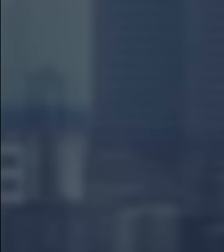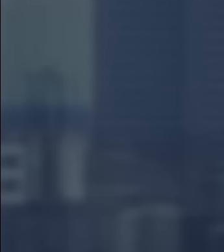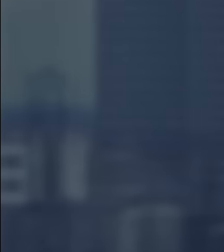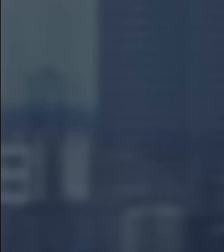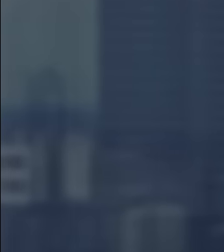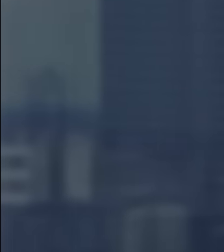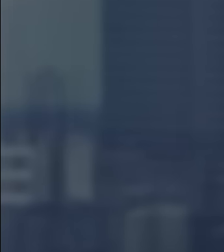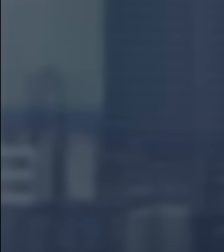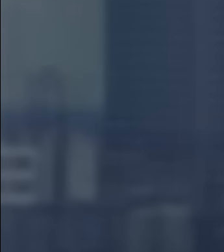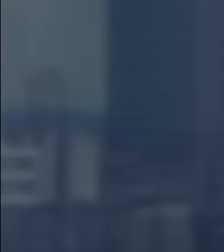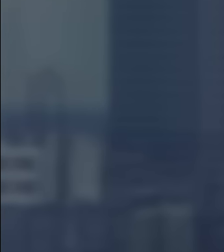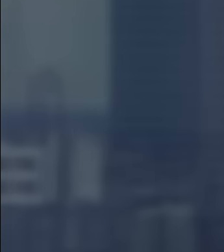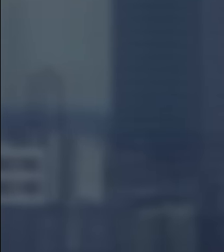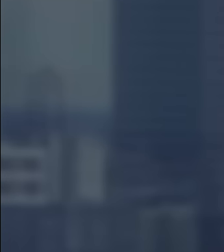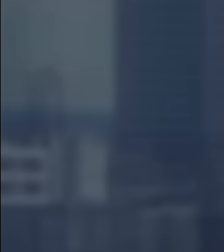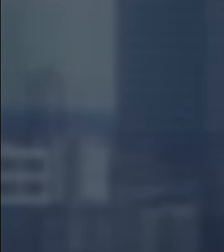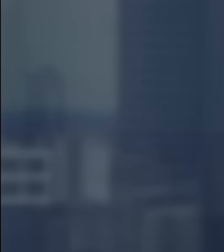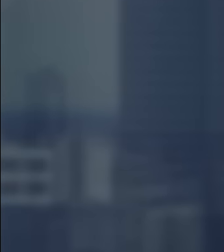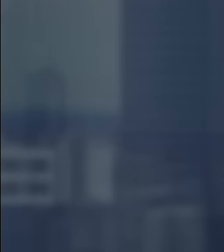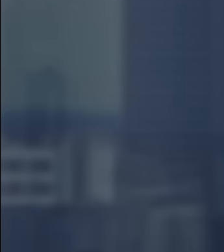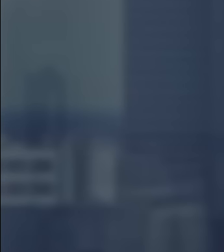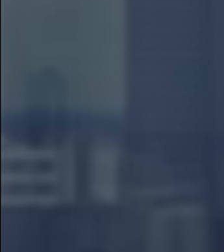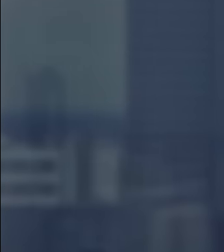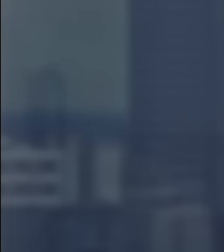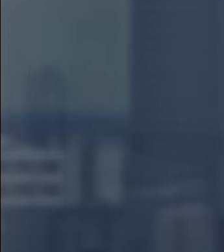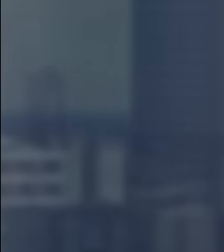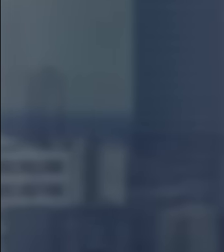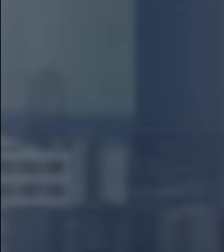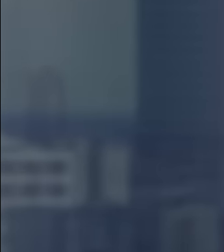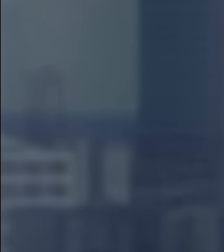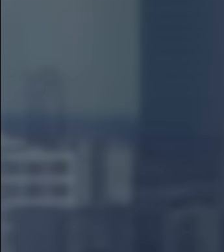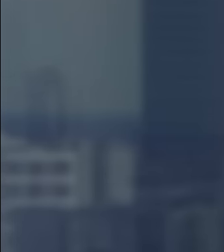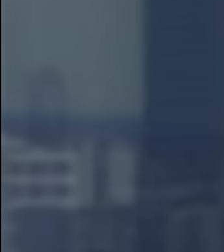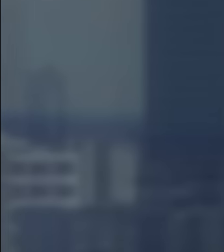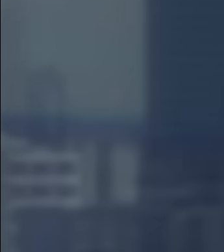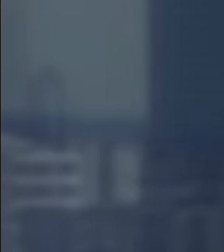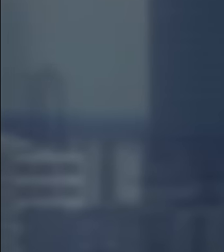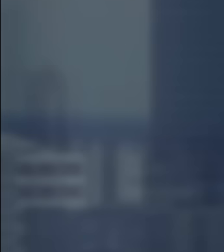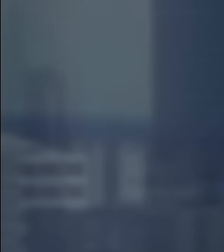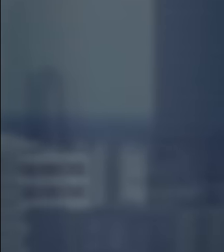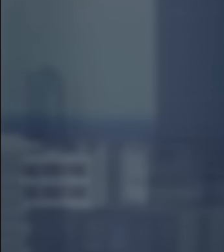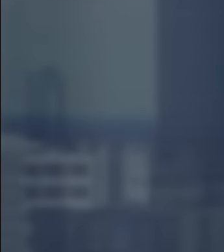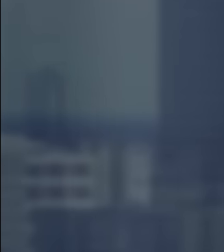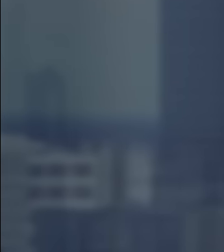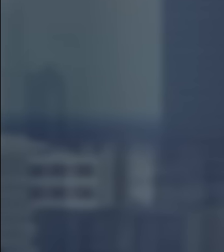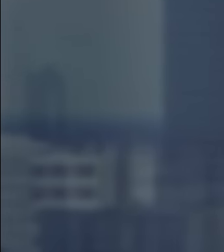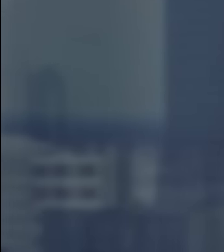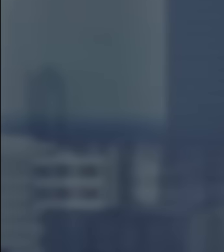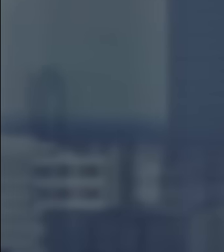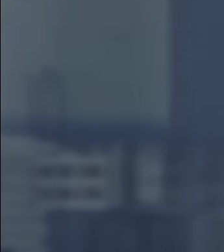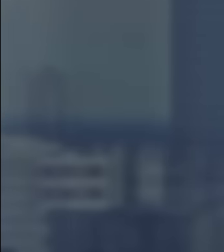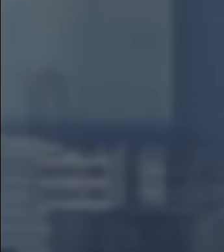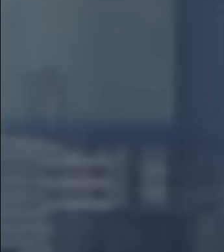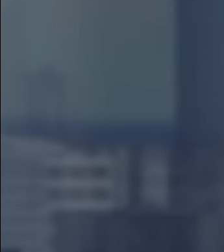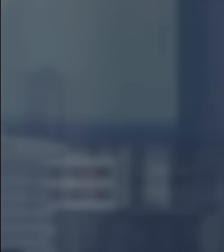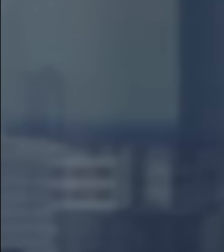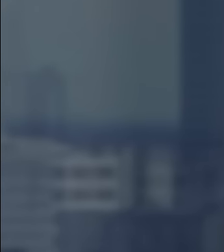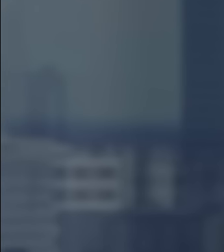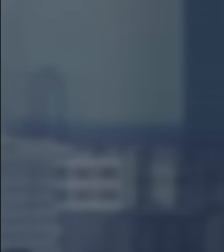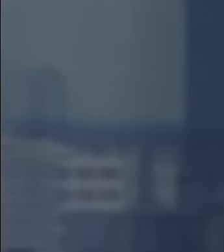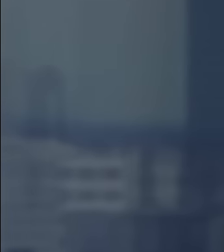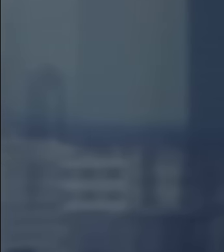233 lata minęły od uchwalenia Konstytucji 3 maja, kiedy przyjął ją Sejm czteroletni. Bardzo nowoczesna, pierwsza w Europie, druga